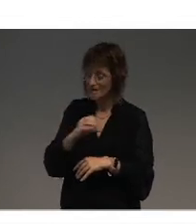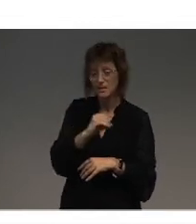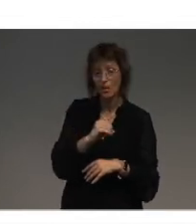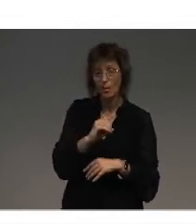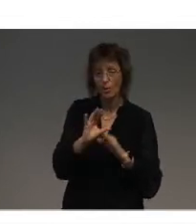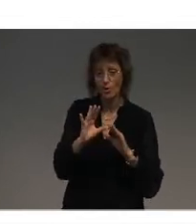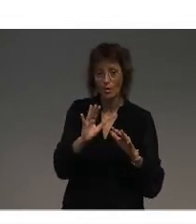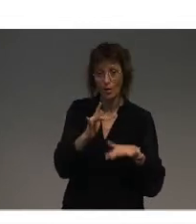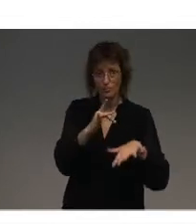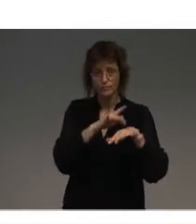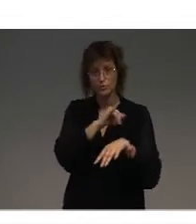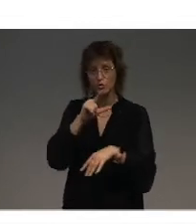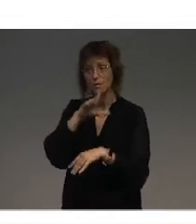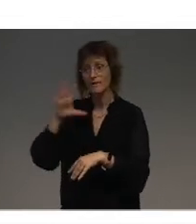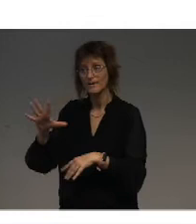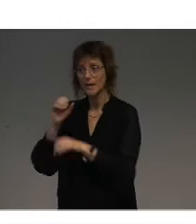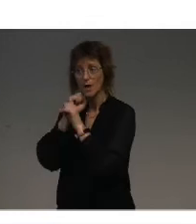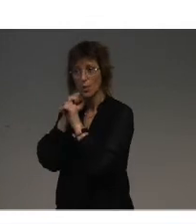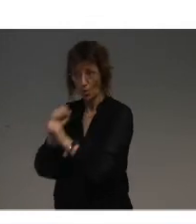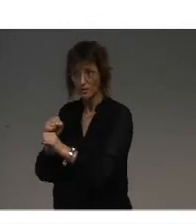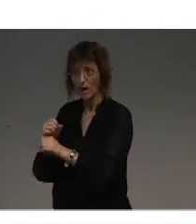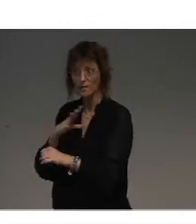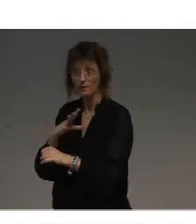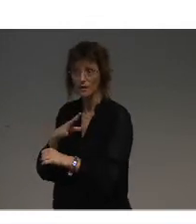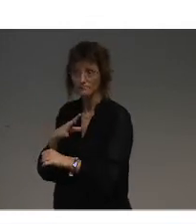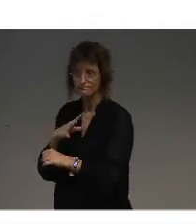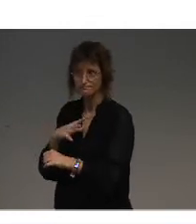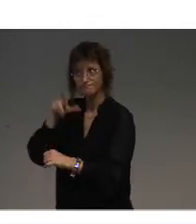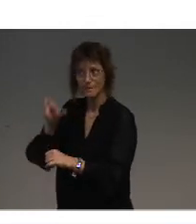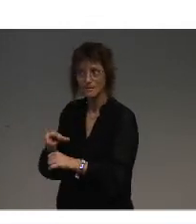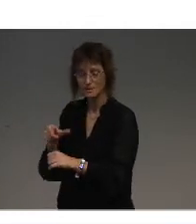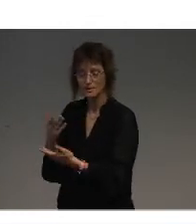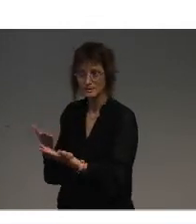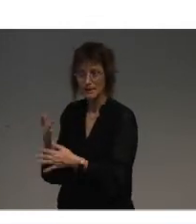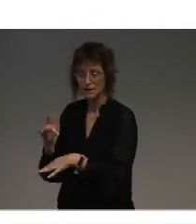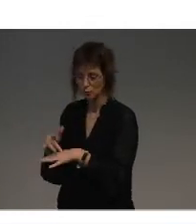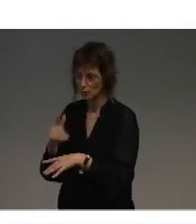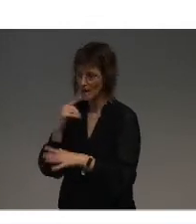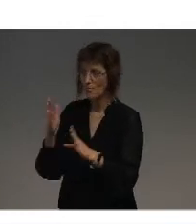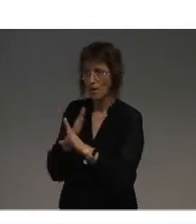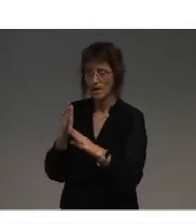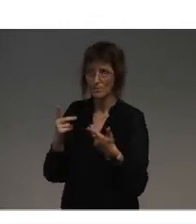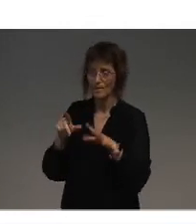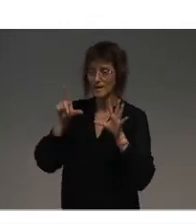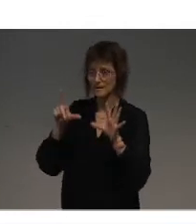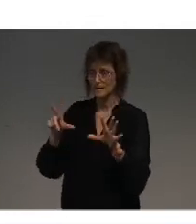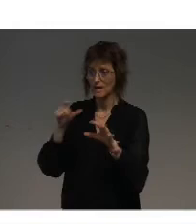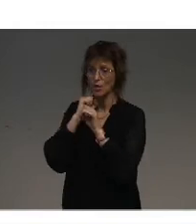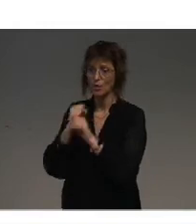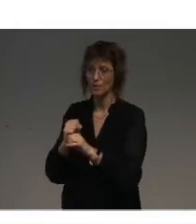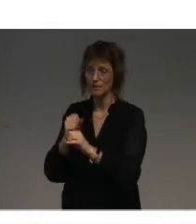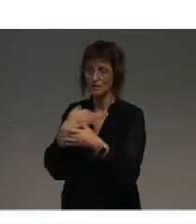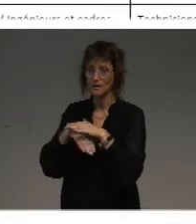exposition à 25 contraintes pour certains salariés, la moyenne, c'était environ de 7 contraintes dans la population